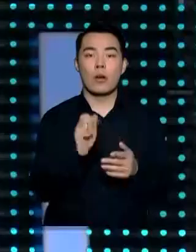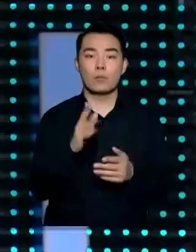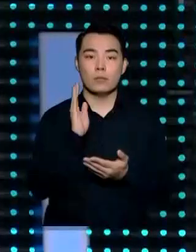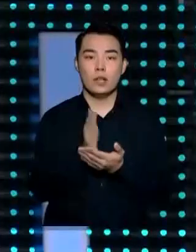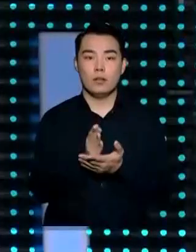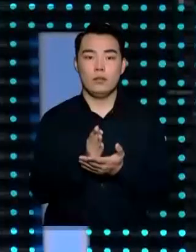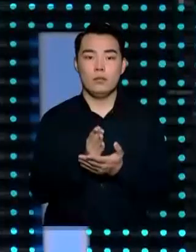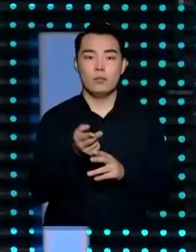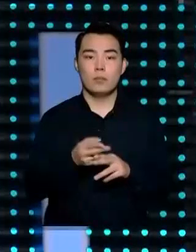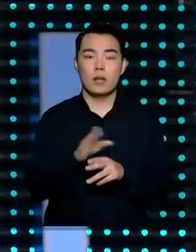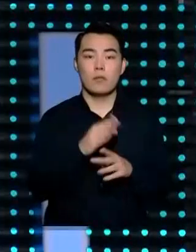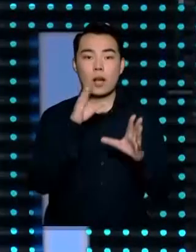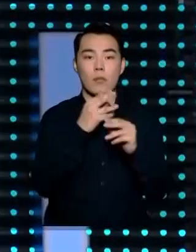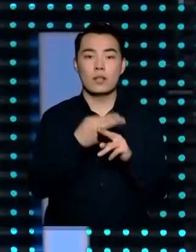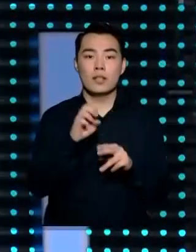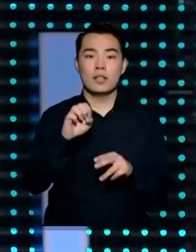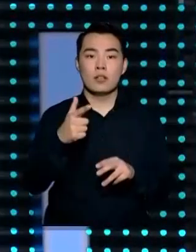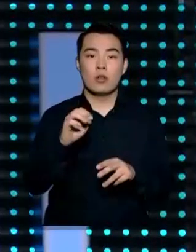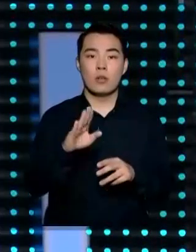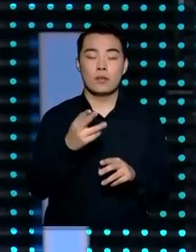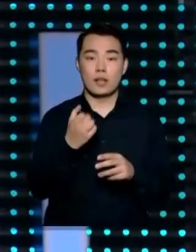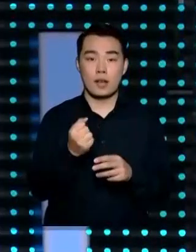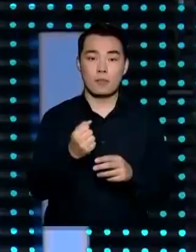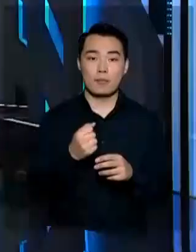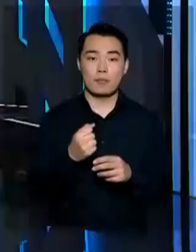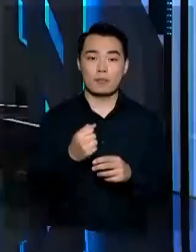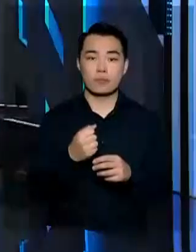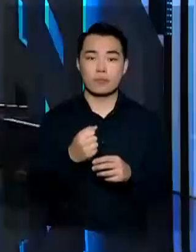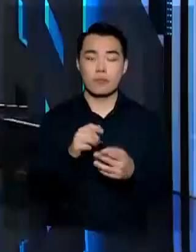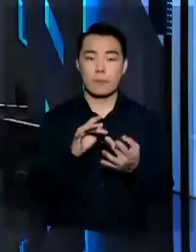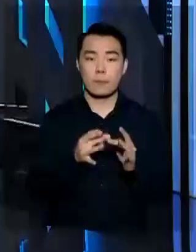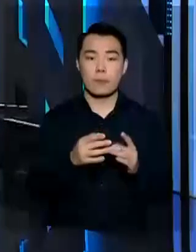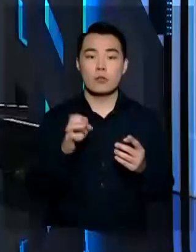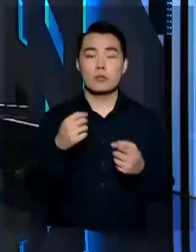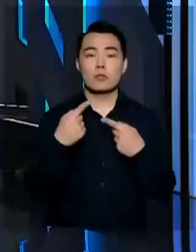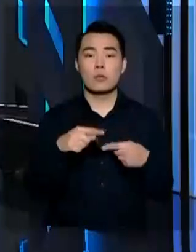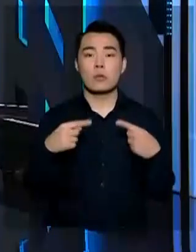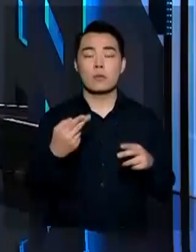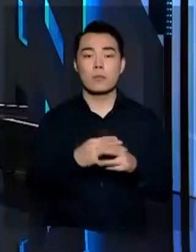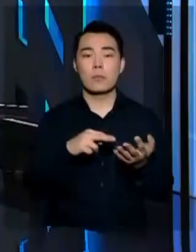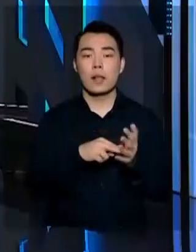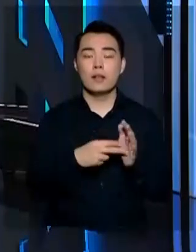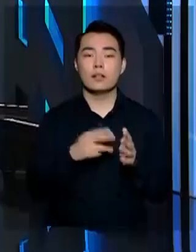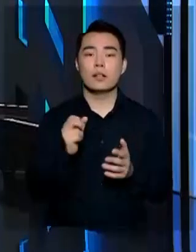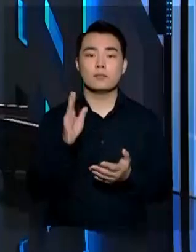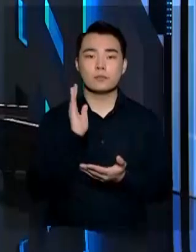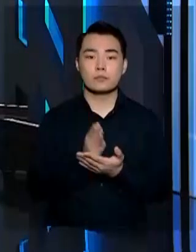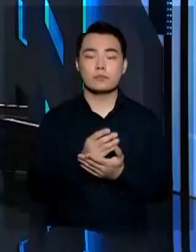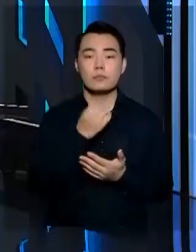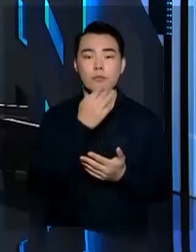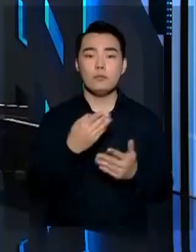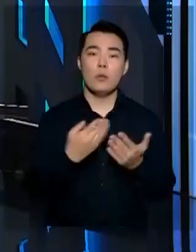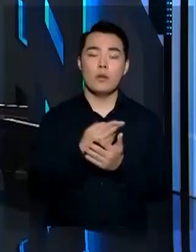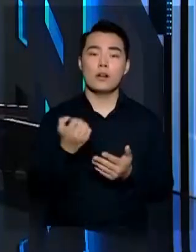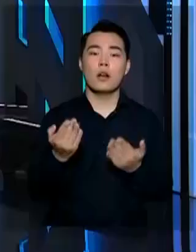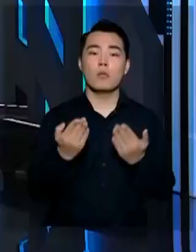ел білетін бұл көп жағдайда Егов портал дейміз ғой. Бәлкім өзге де бір жаңа жоспарларыңыз, жақсы-жақсы жаңалықтарыңыз бар